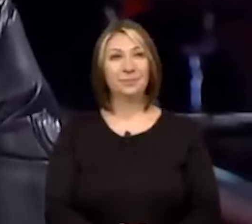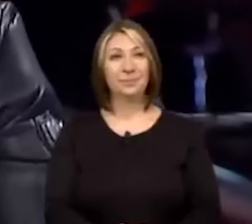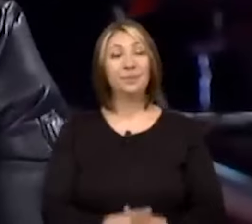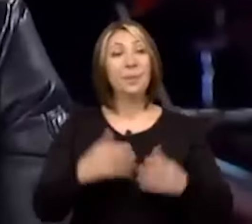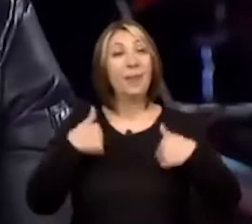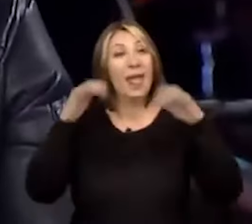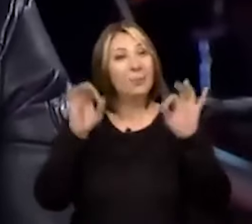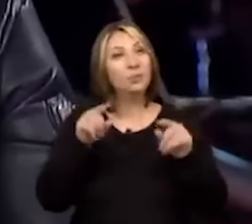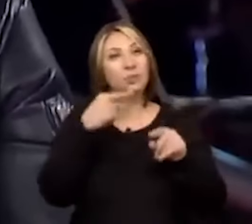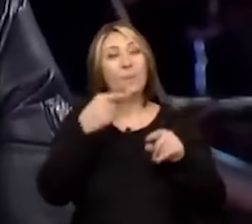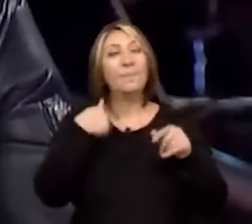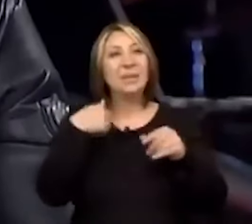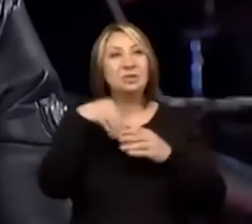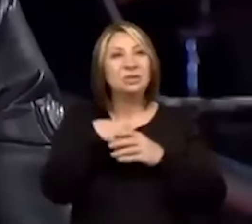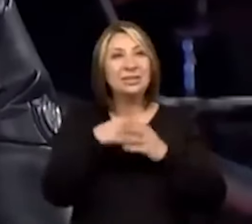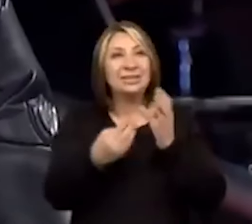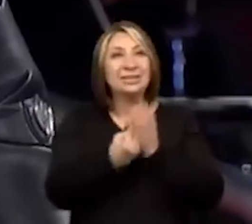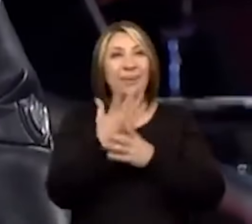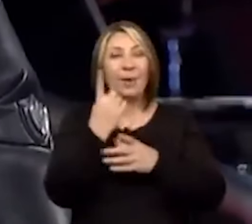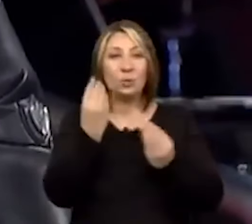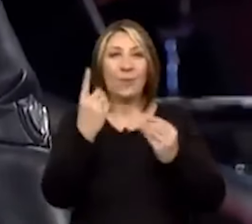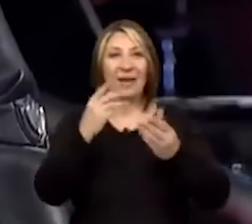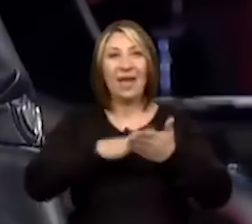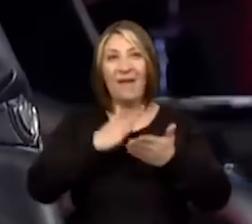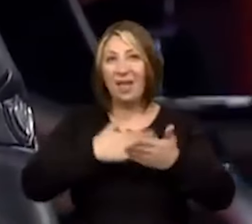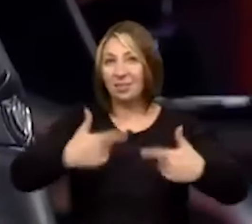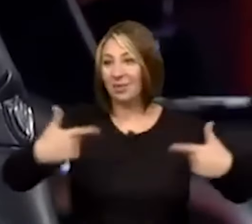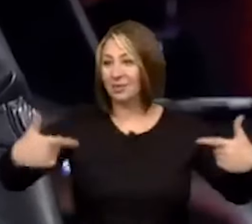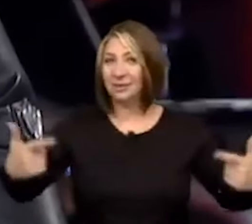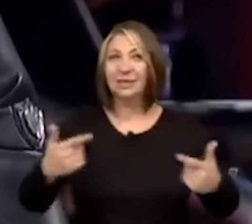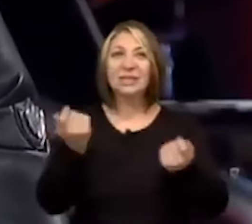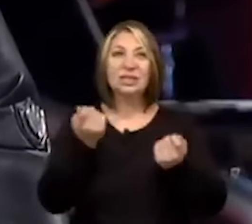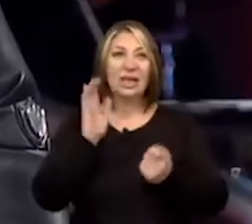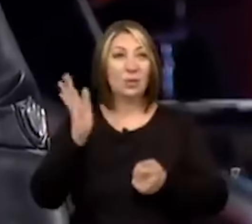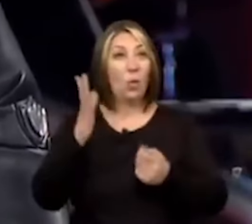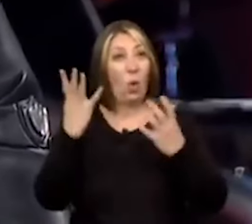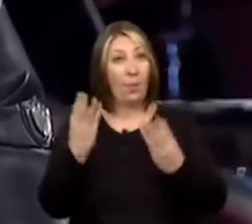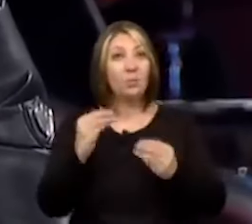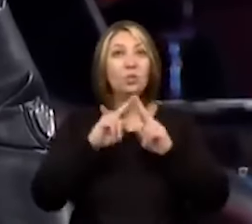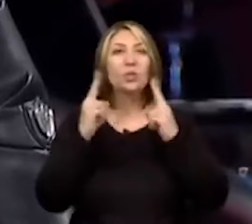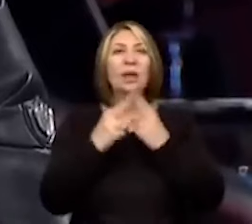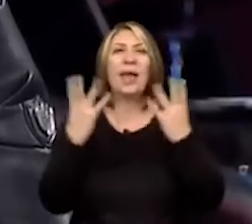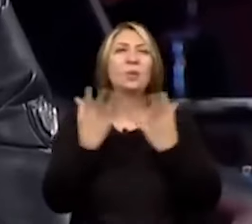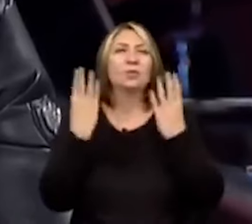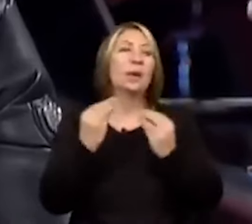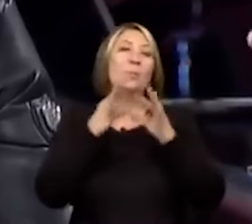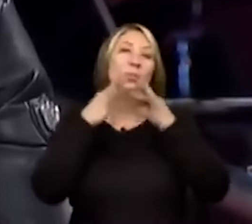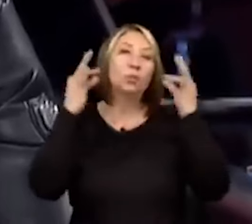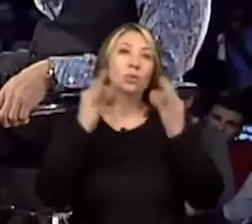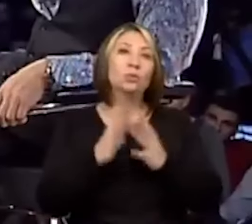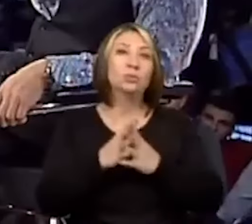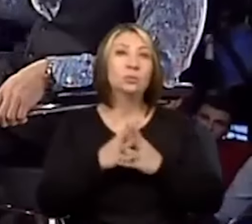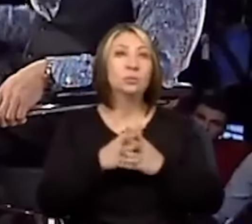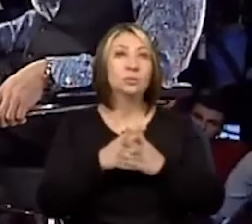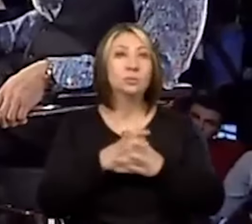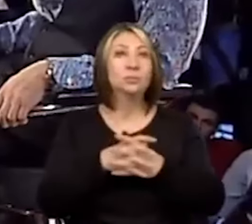şunu söylüyorum. Benim için sabah güzel bir kahvaltı yapıp gidebilecek bir işimin olması dünyanın en büyük mutluluğu. Güzel bir çok